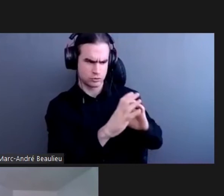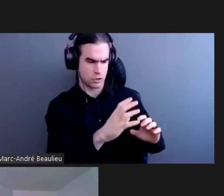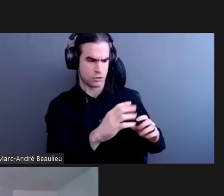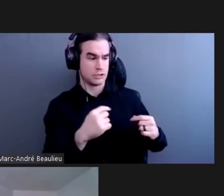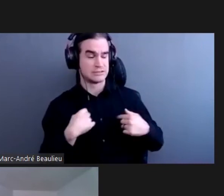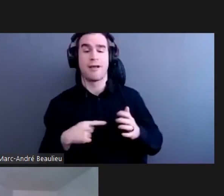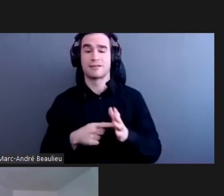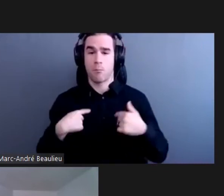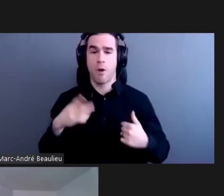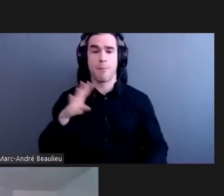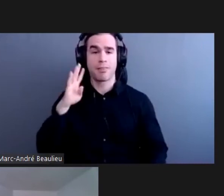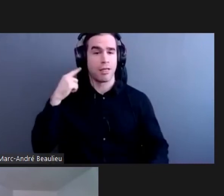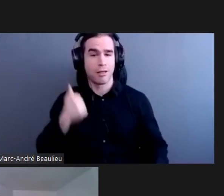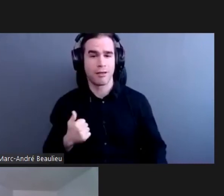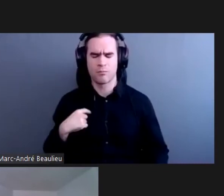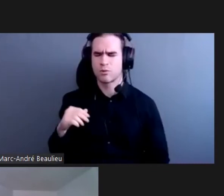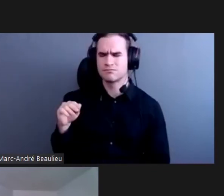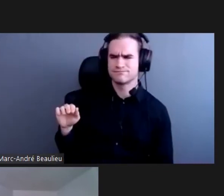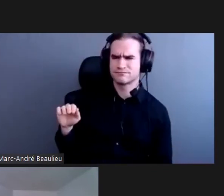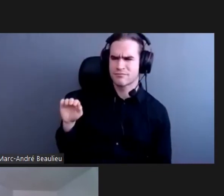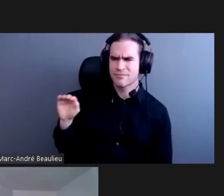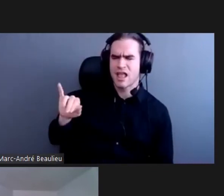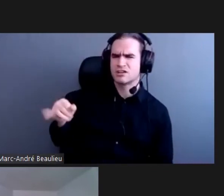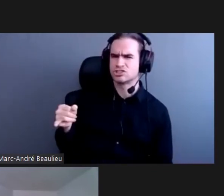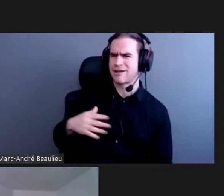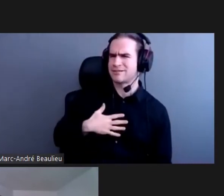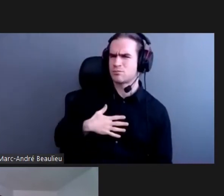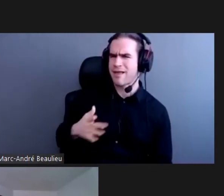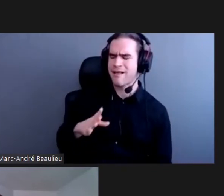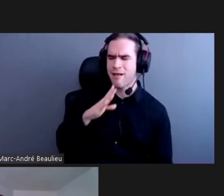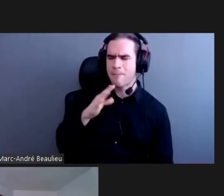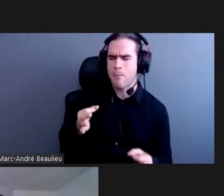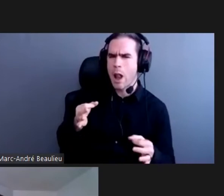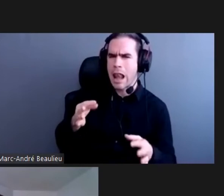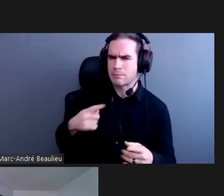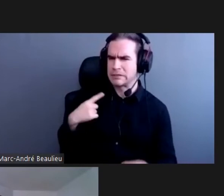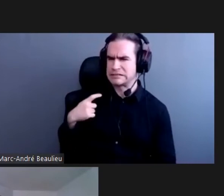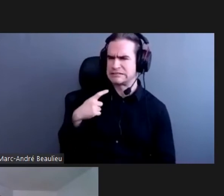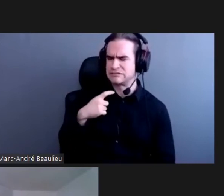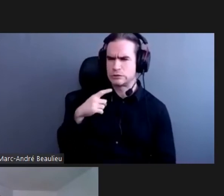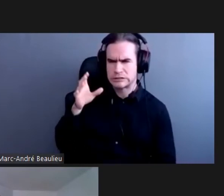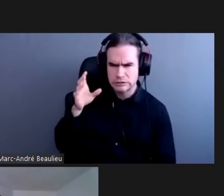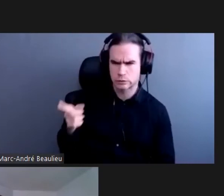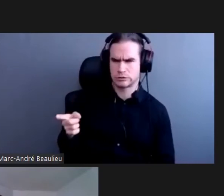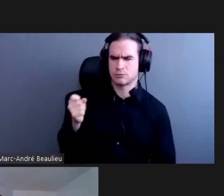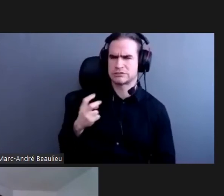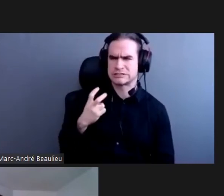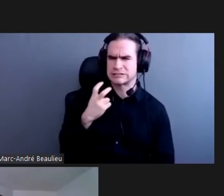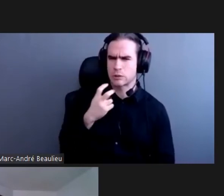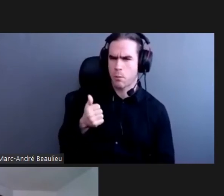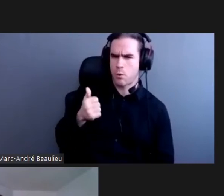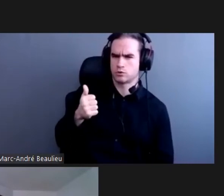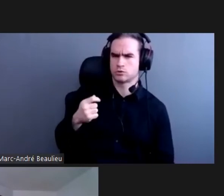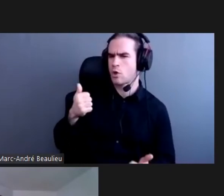dire Jeanne, peux-tu parler juste un petit peu plus lentement, s'il vous plaît, parce que j'ai de la difficulté à te suivre. Pourrais-tu juste articuler un petit peu